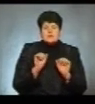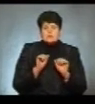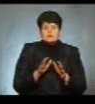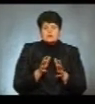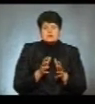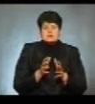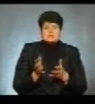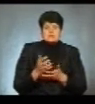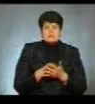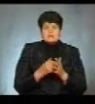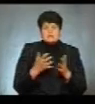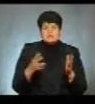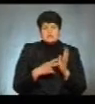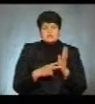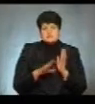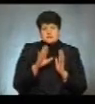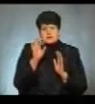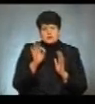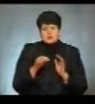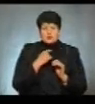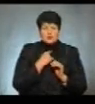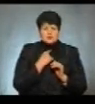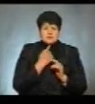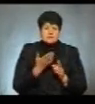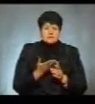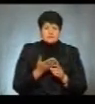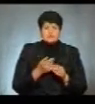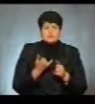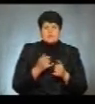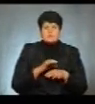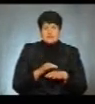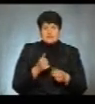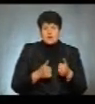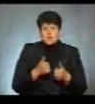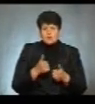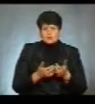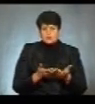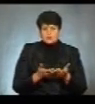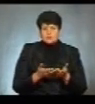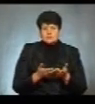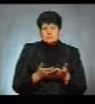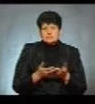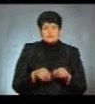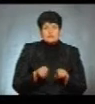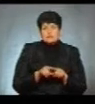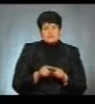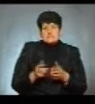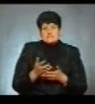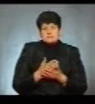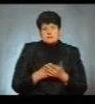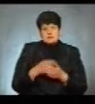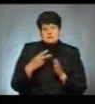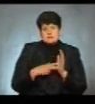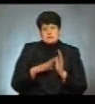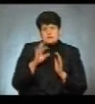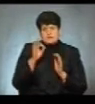більше 75% голосів, то, відповідно, для проведення конкурсу, ну, ймовірно, що також не зберуть 75%